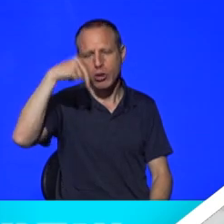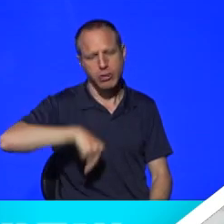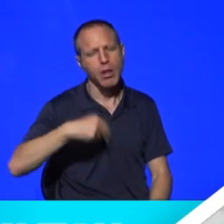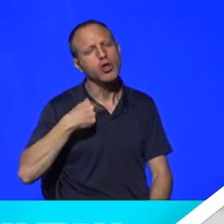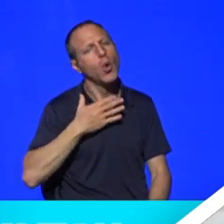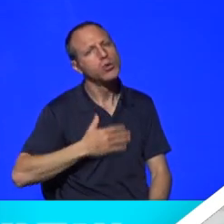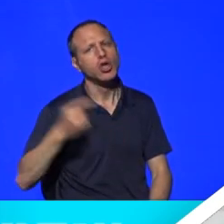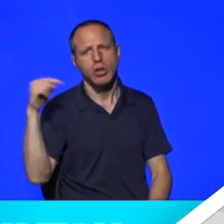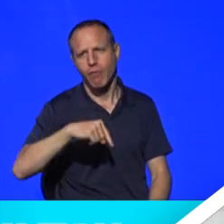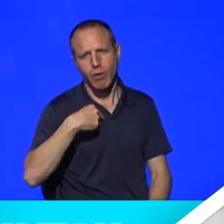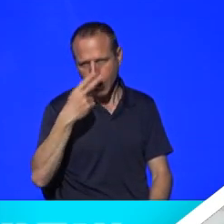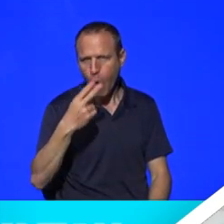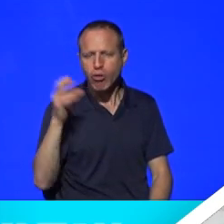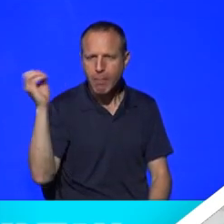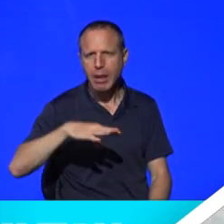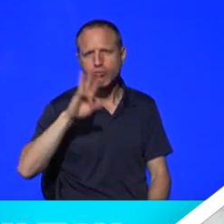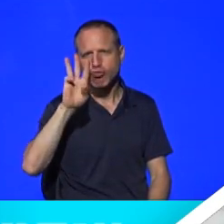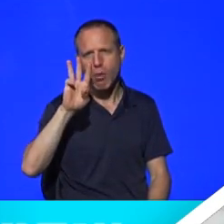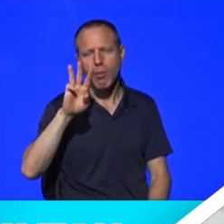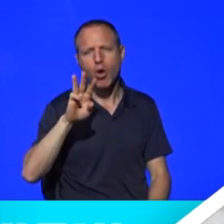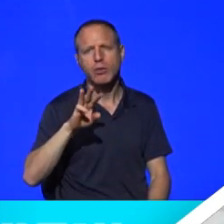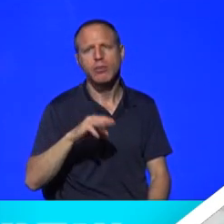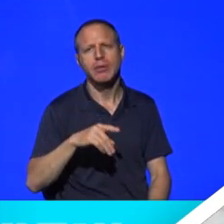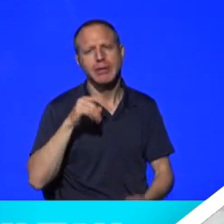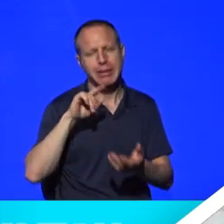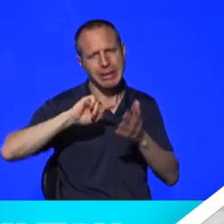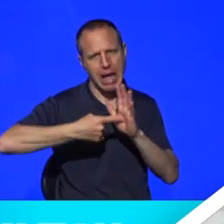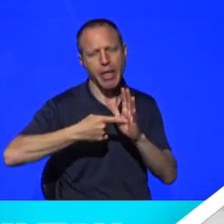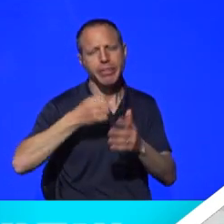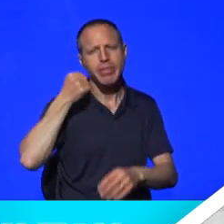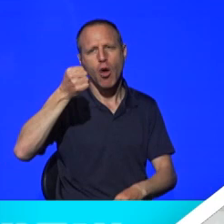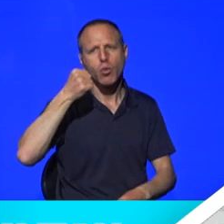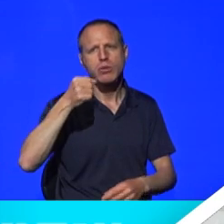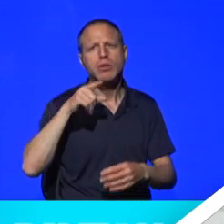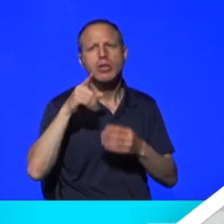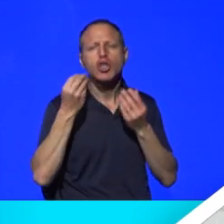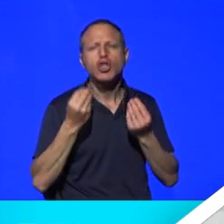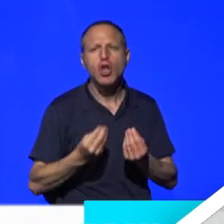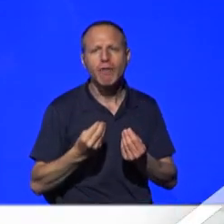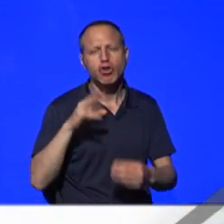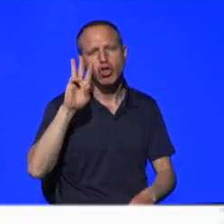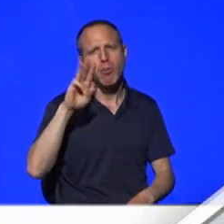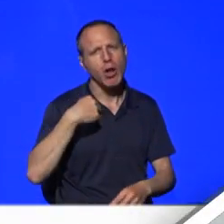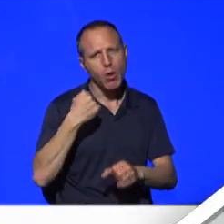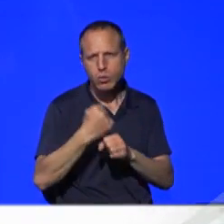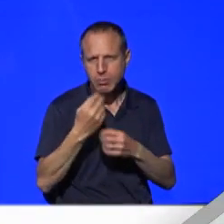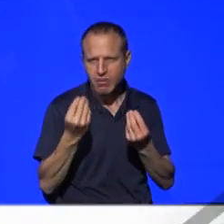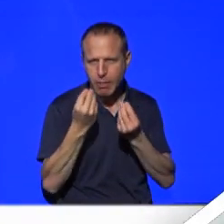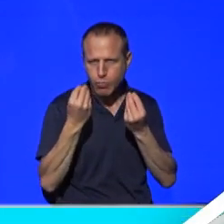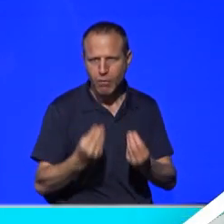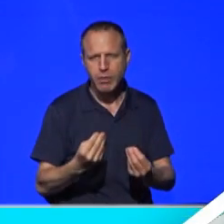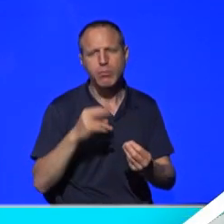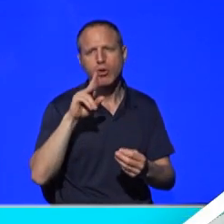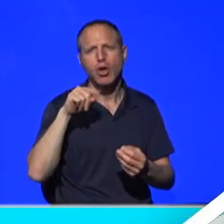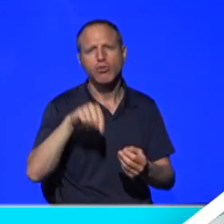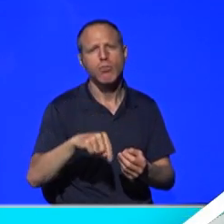לשומרון, ואני רואה שבאים לשומרון, כי ברשותי עסק תיירותי, שכי טוב בשומרון, כי אנחנו עושים דברים טובים, יש